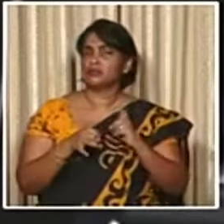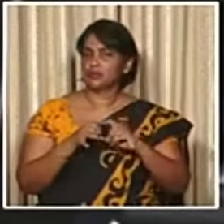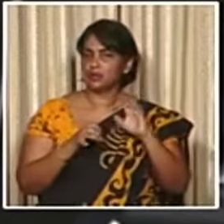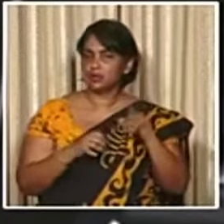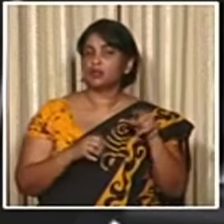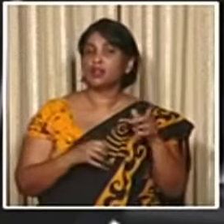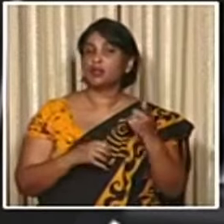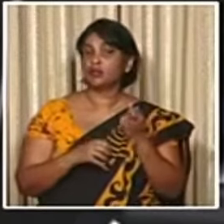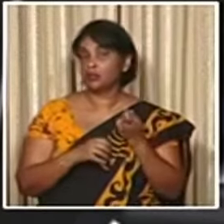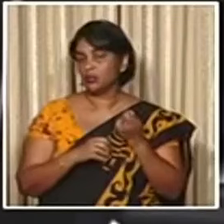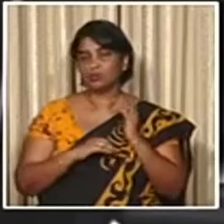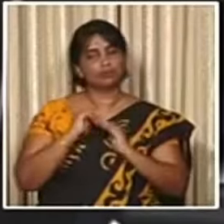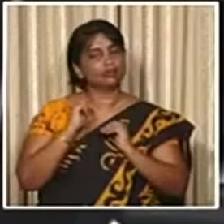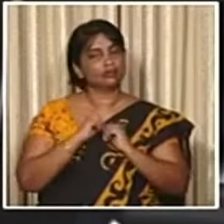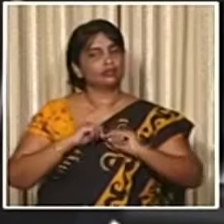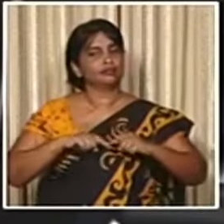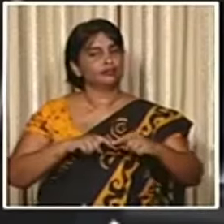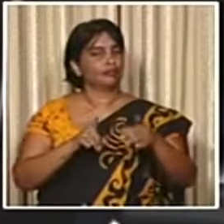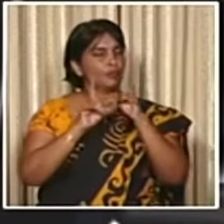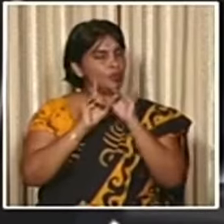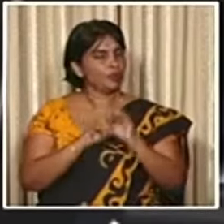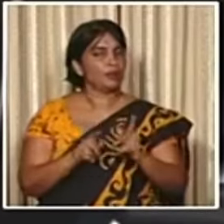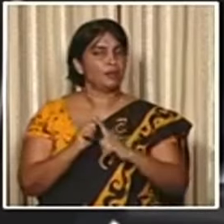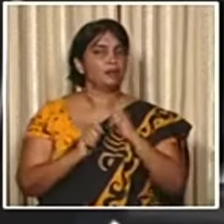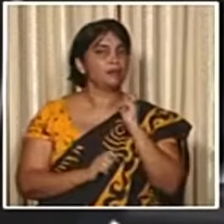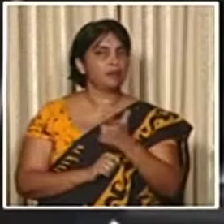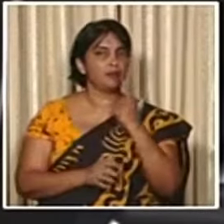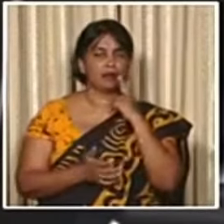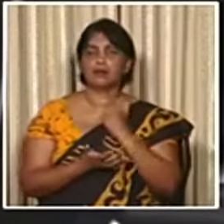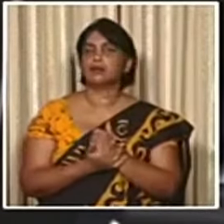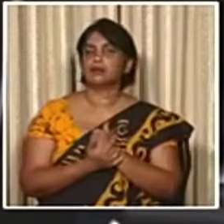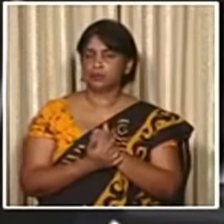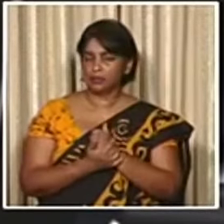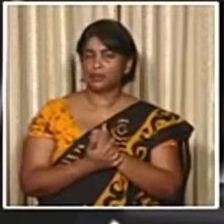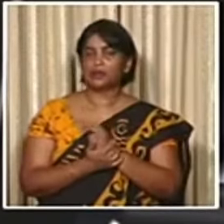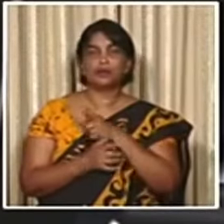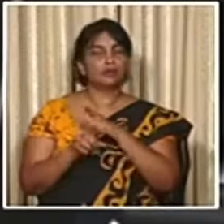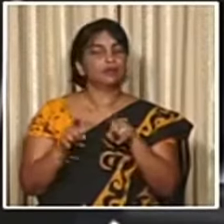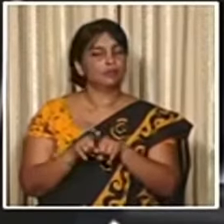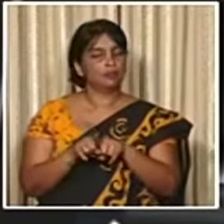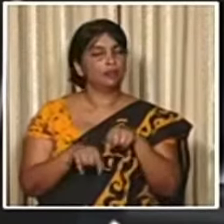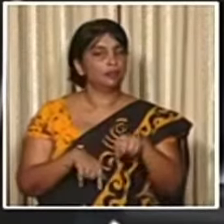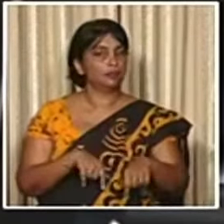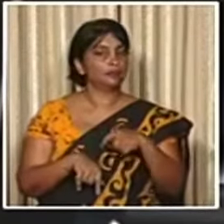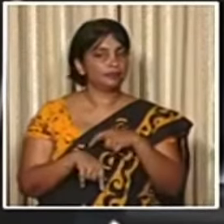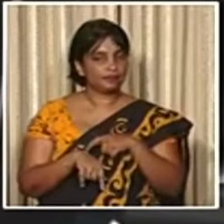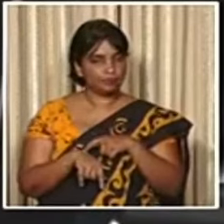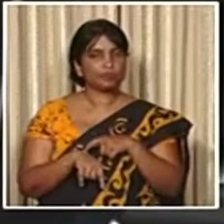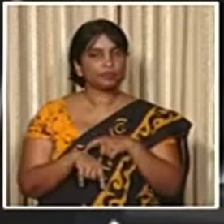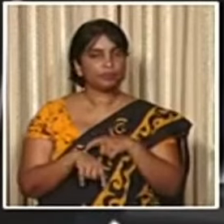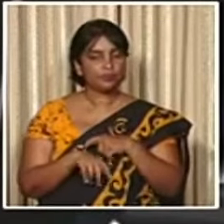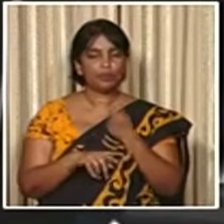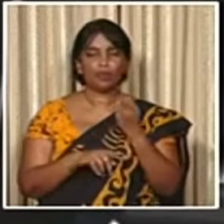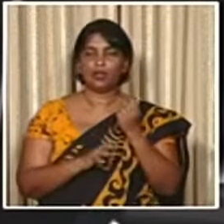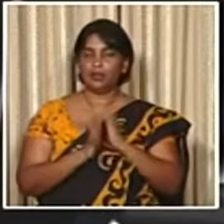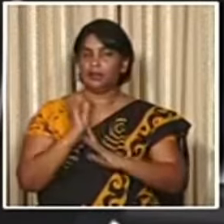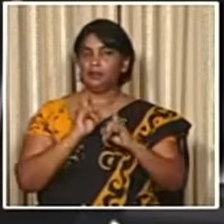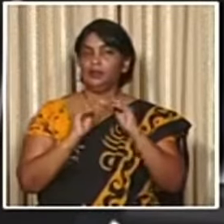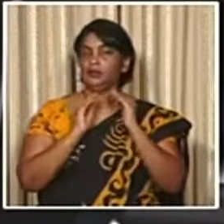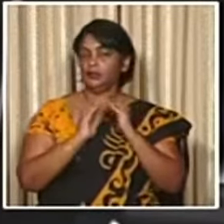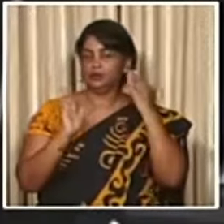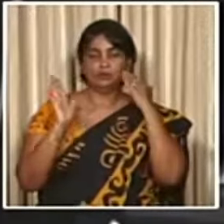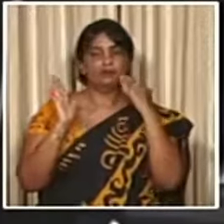තියෙනවා මේ මුදල් ක්‍රමානුකූලව නියමිත කාලයේදී ගෙවා ගැනීම අපහසුයි. ඒ අනුව තමයි මේ අවතාවේදී මුදල්